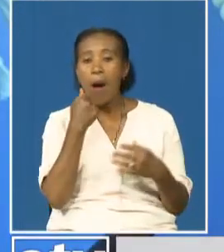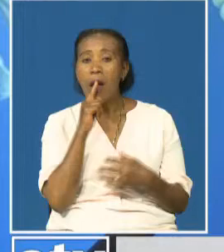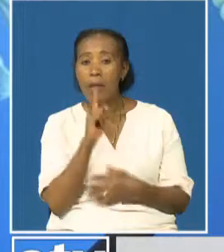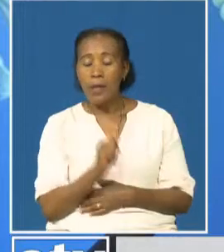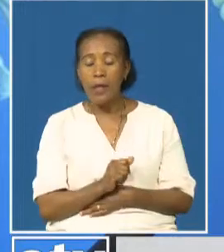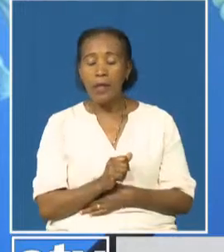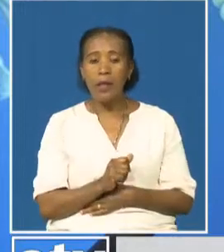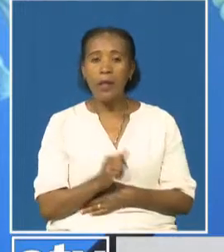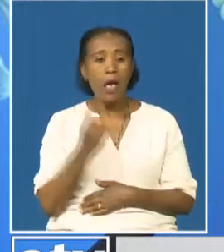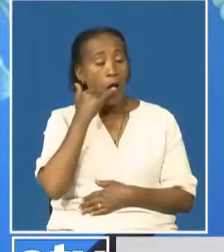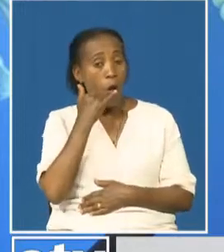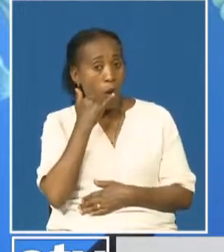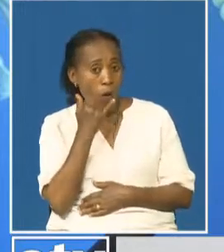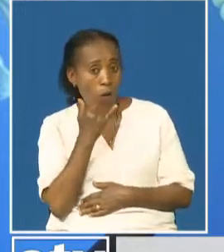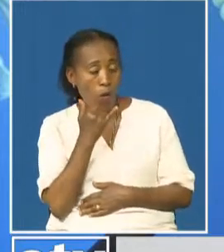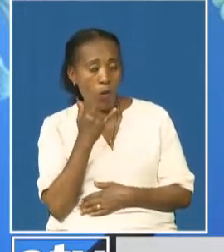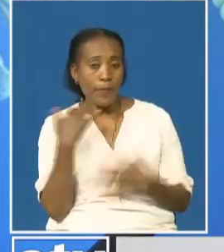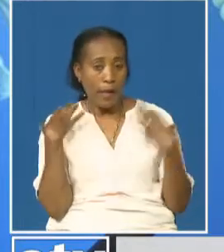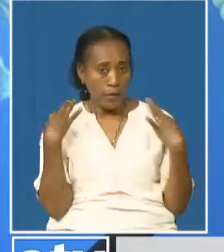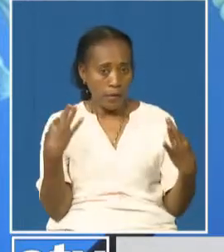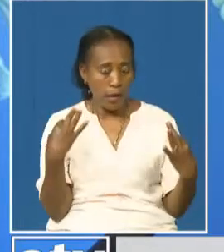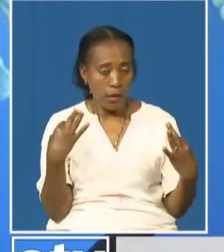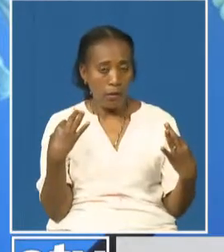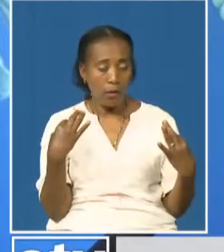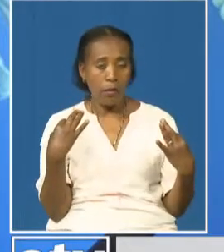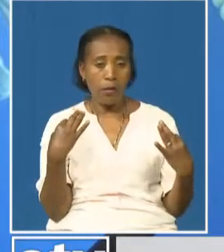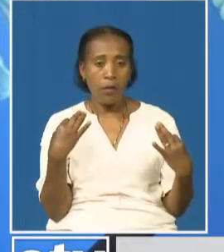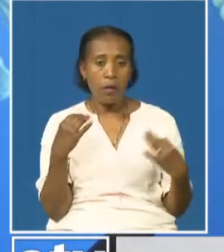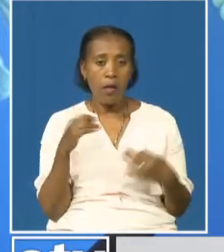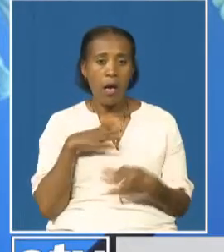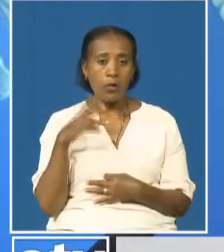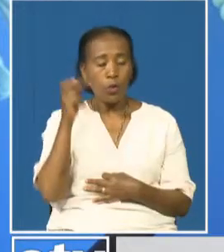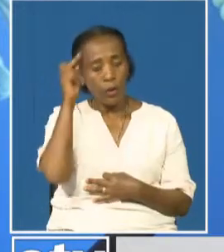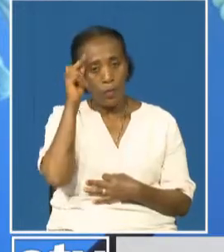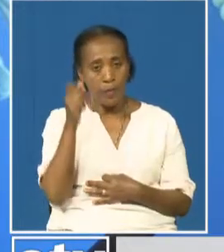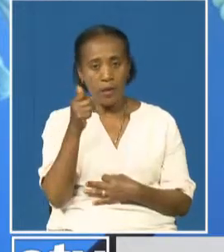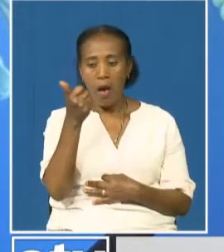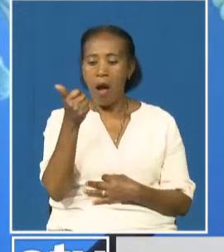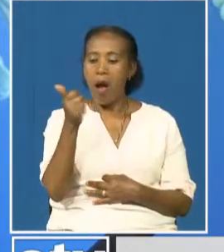በል። ሄሎ ጤና አስጥልን አቶ